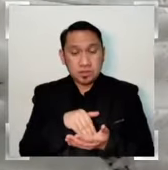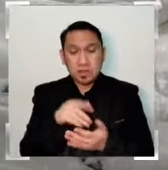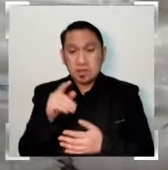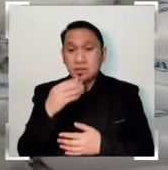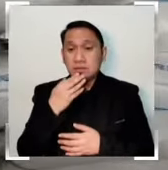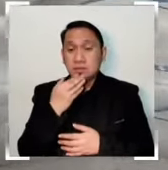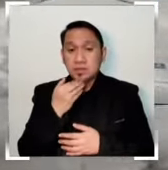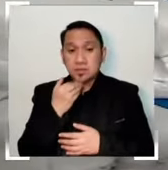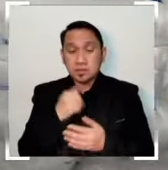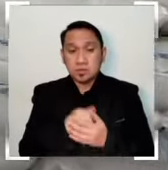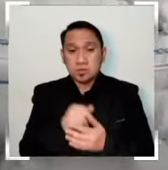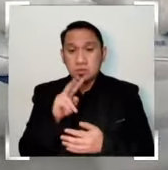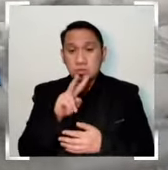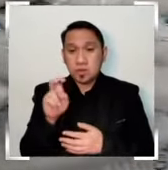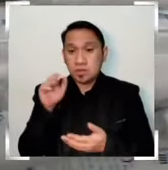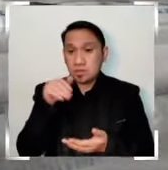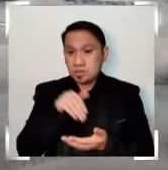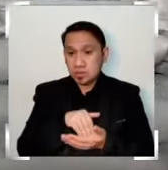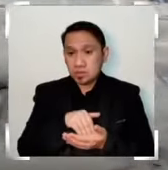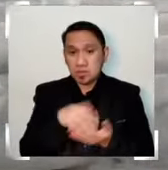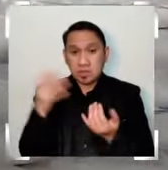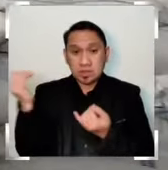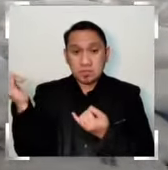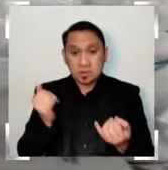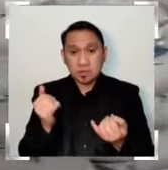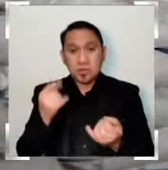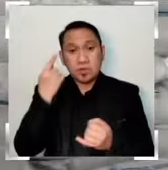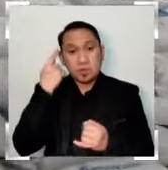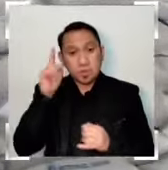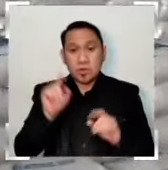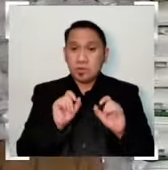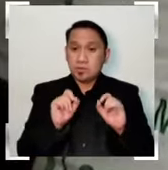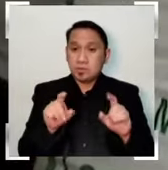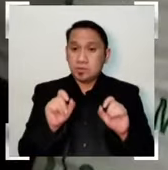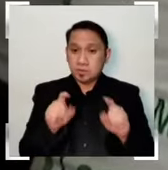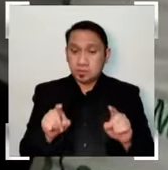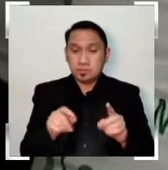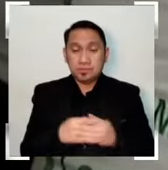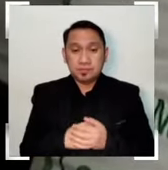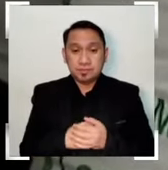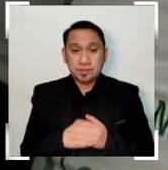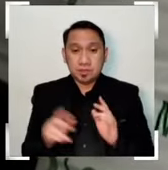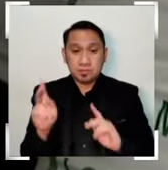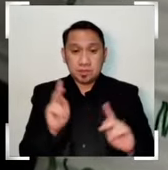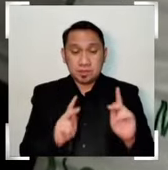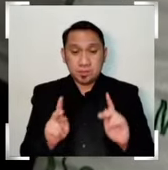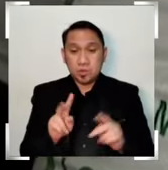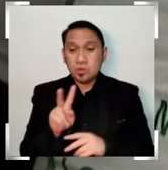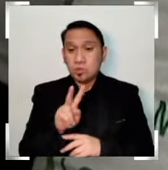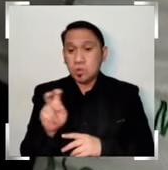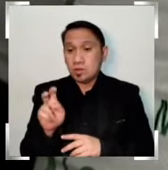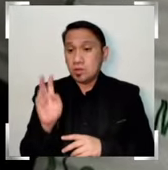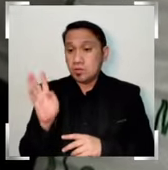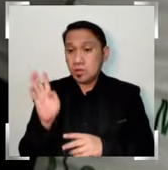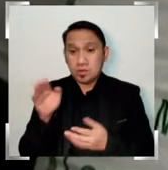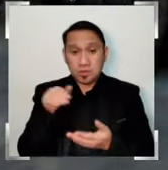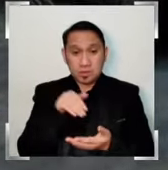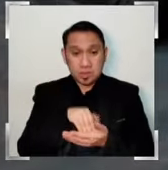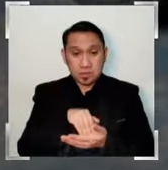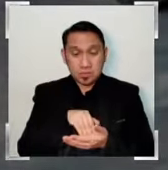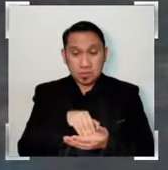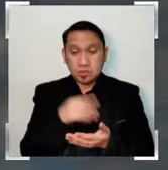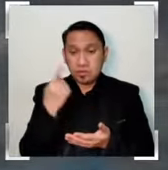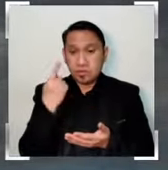200,000 metric tons daw ng i-import ay para ibenta sa mga consumer. Habang 240,000 metric tons naman ang buffer